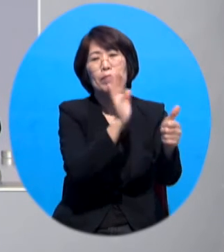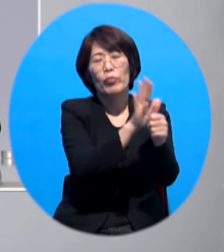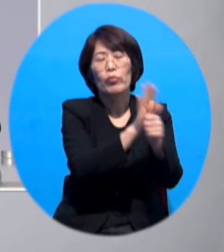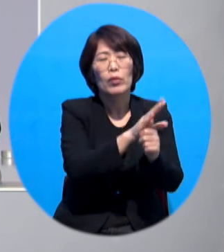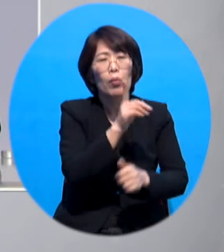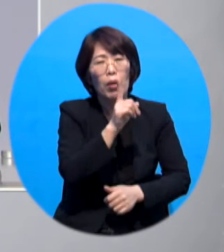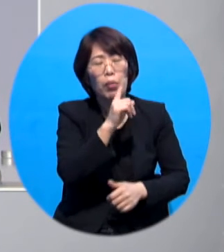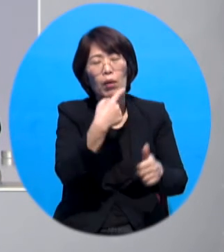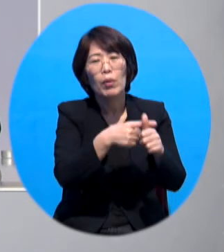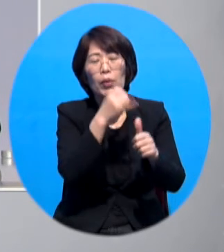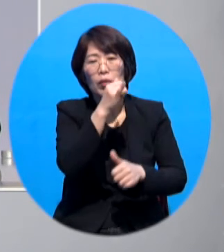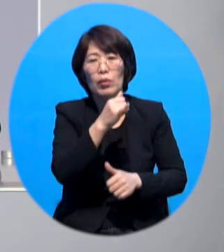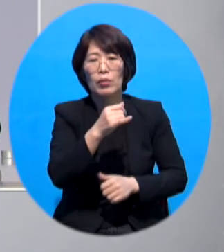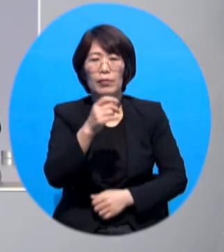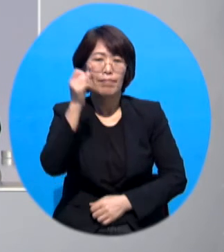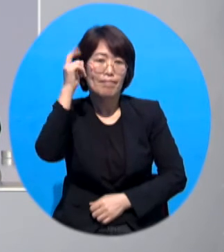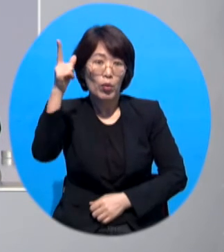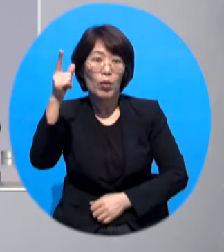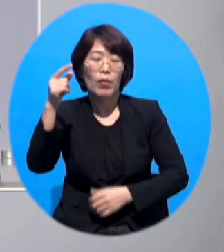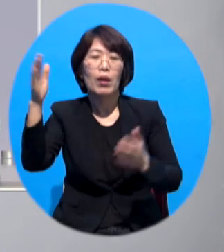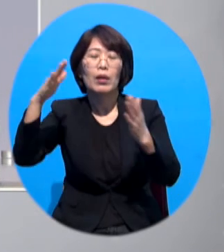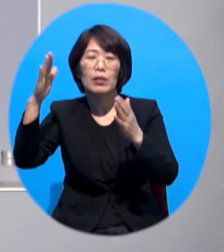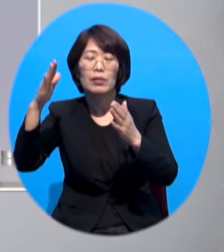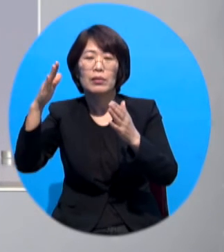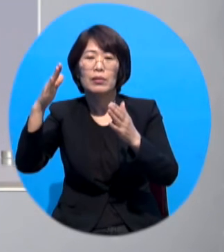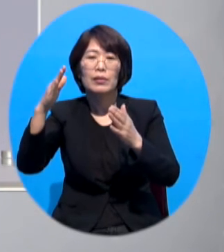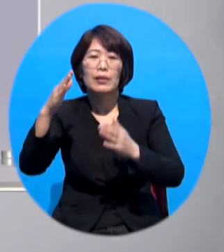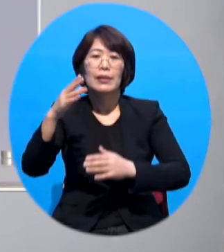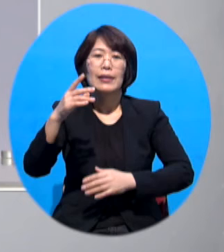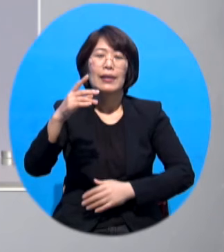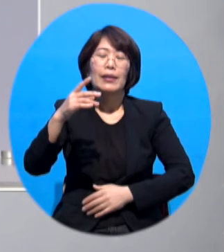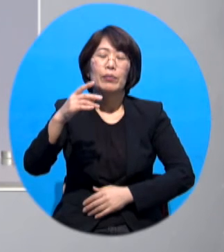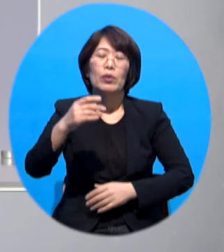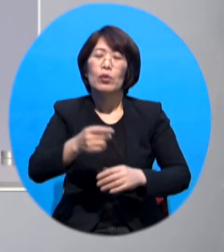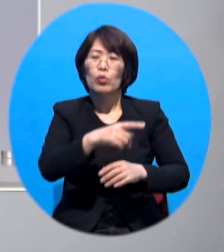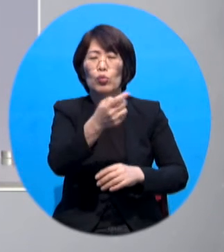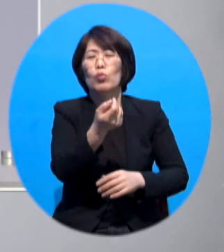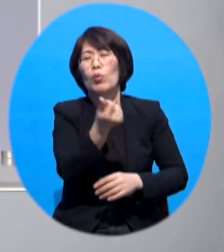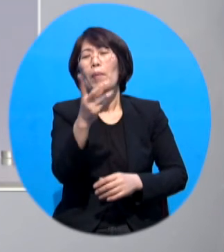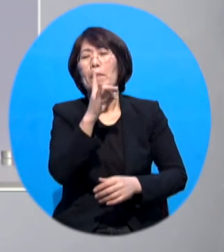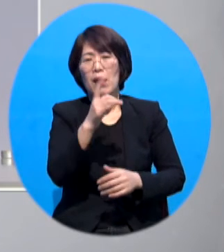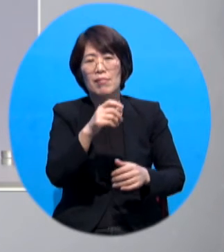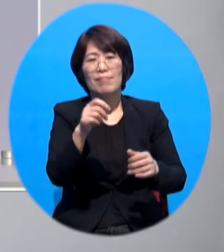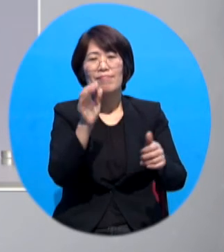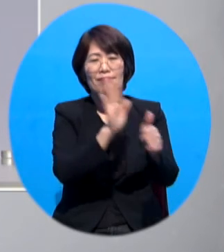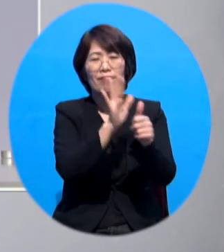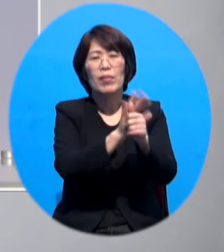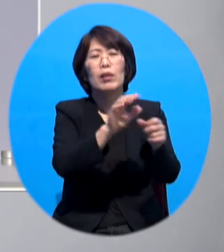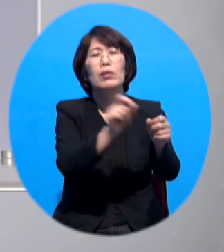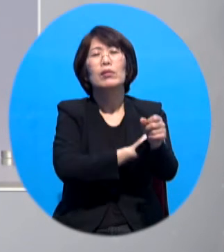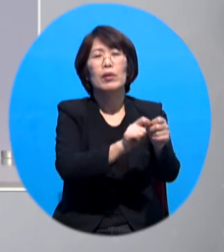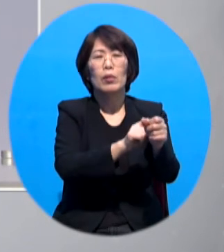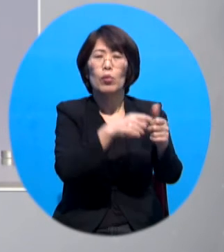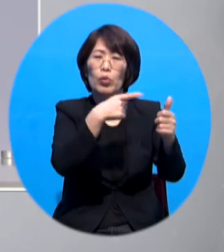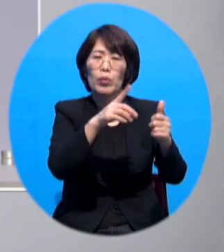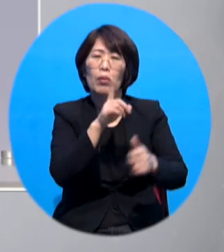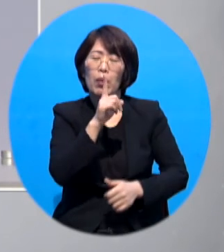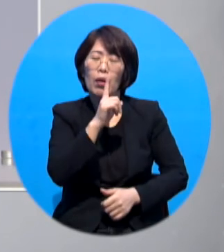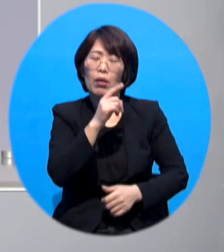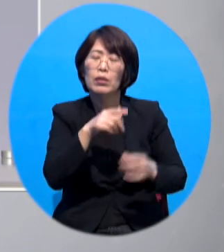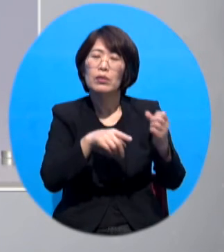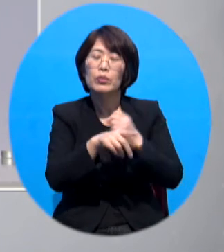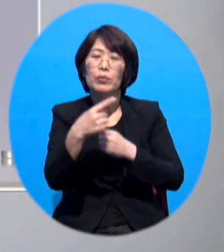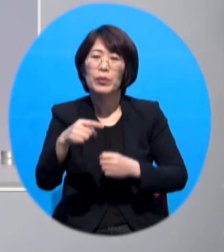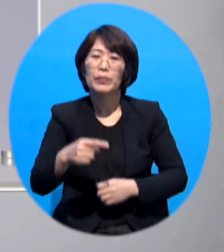잘하는 아이들의 재능을 키우는 수월 써 교육만 소수 특권 교육이다 이렇게 표현하는 이유가 무엇일까요 4